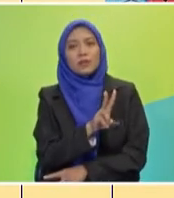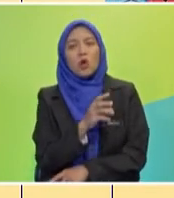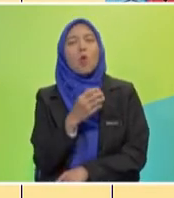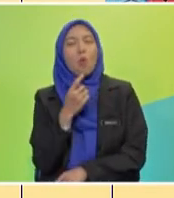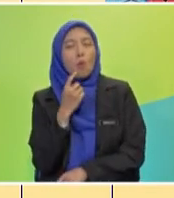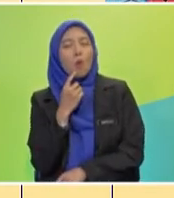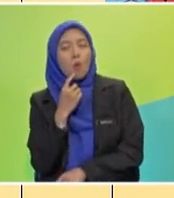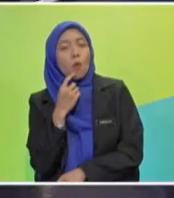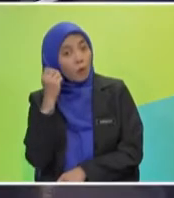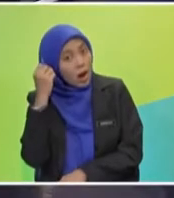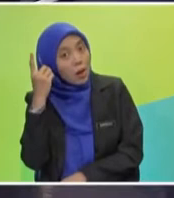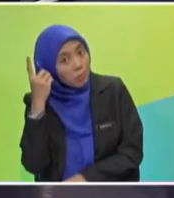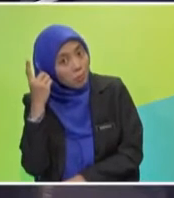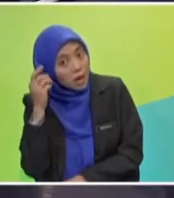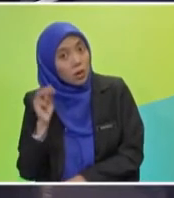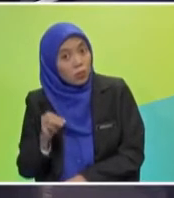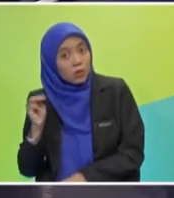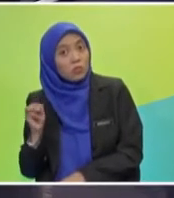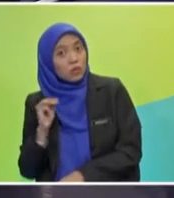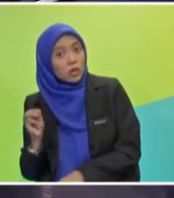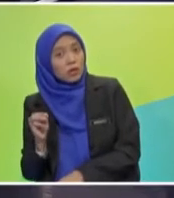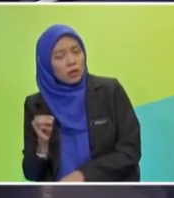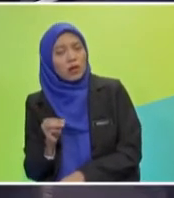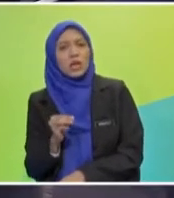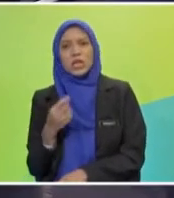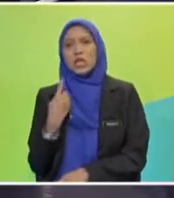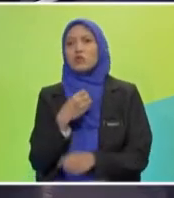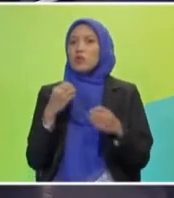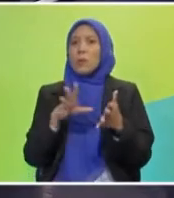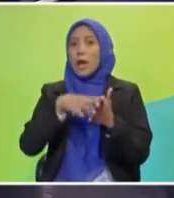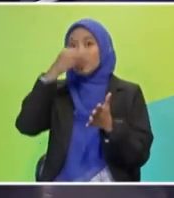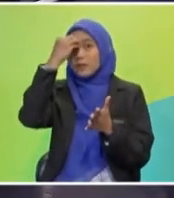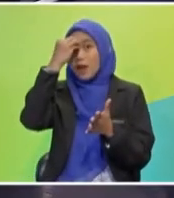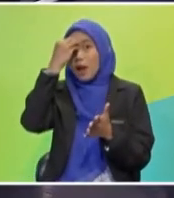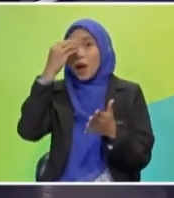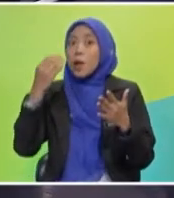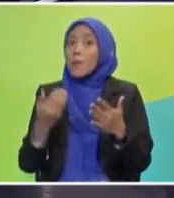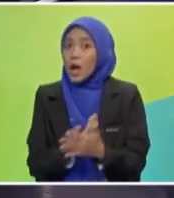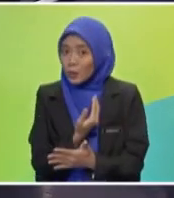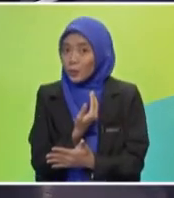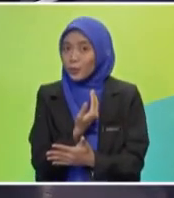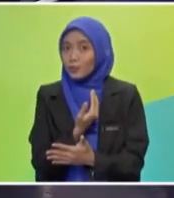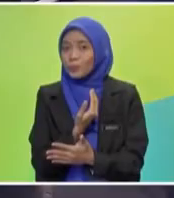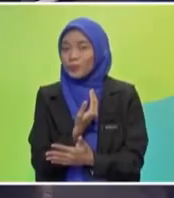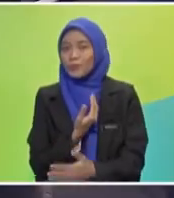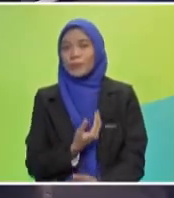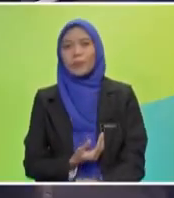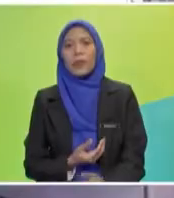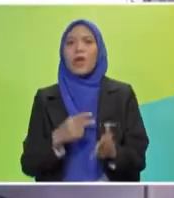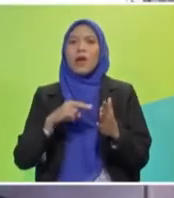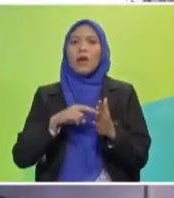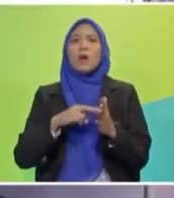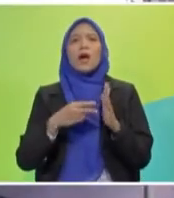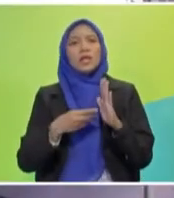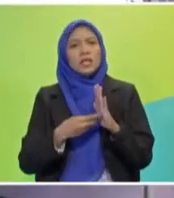Faham tak murid-murid? Nampaknya kita dah belajar sesuatu yang baru. Wah, jom cikgu kita teruskan. Iya Kak Nisa, maknanya